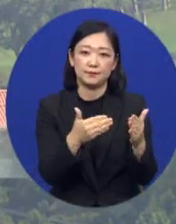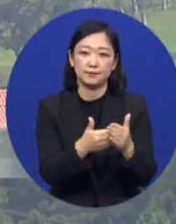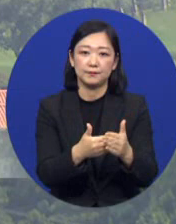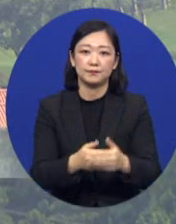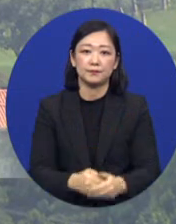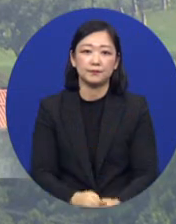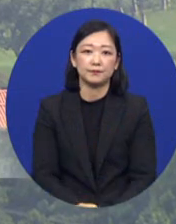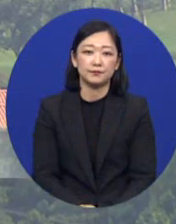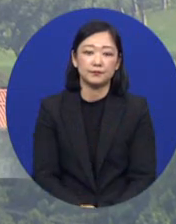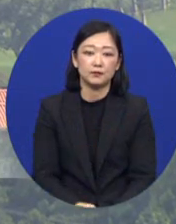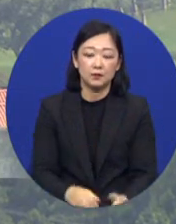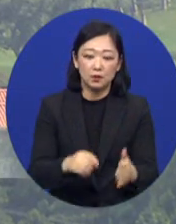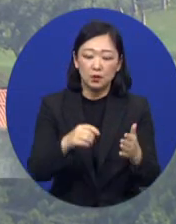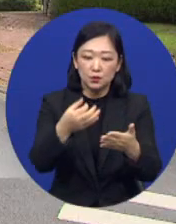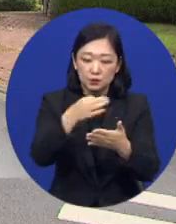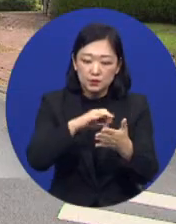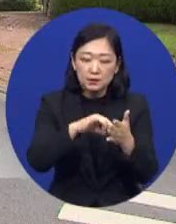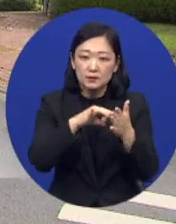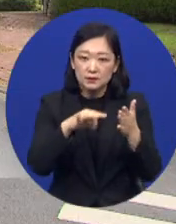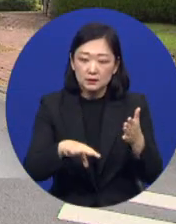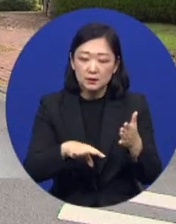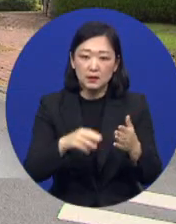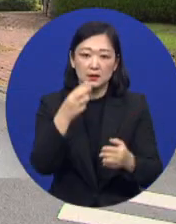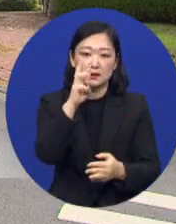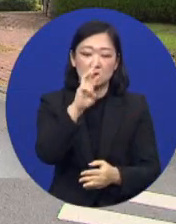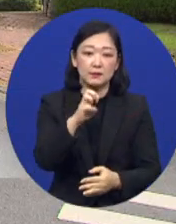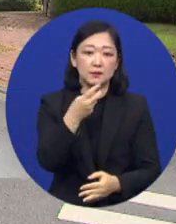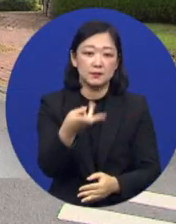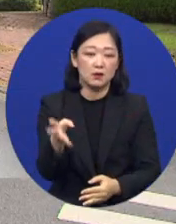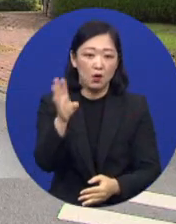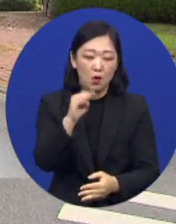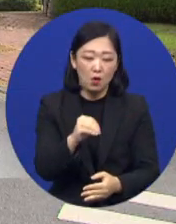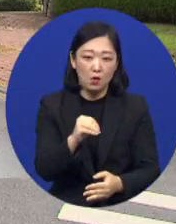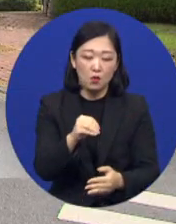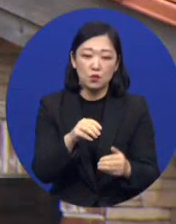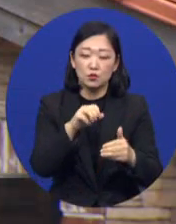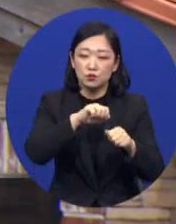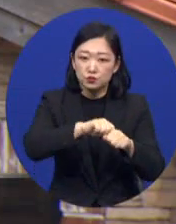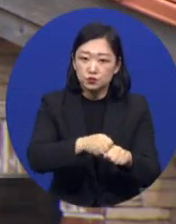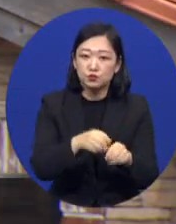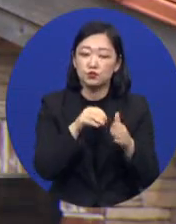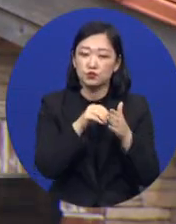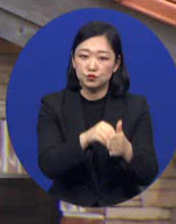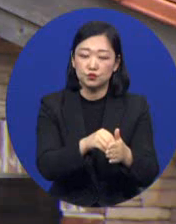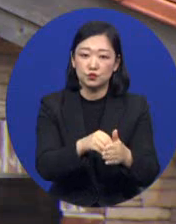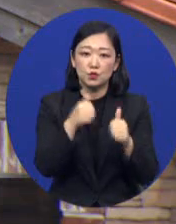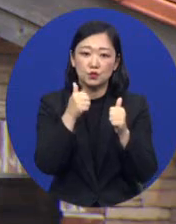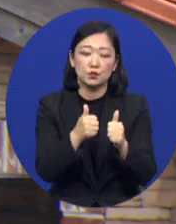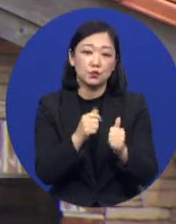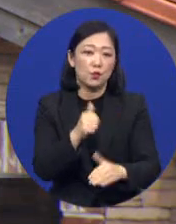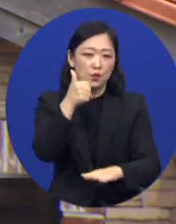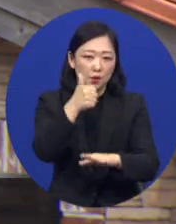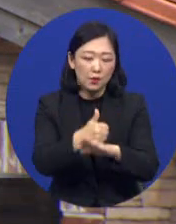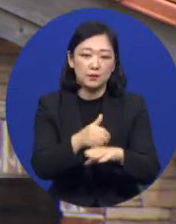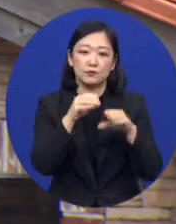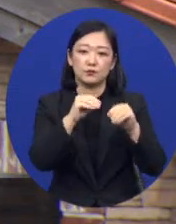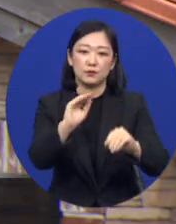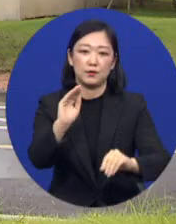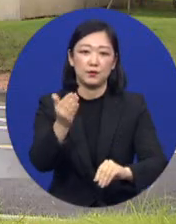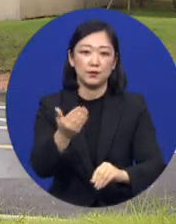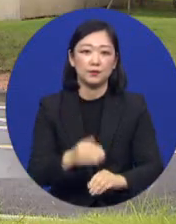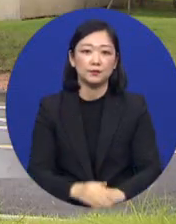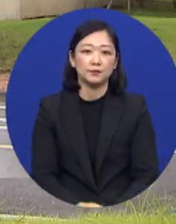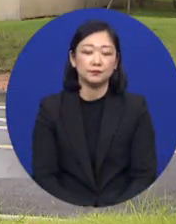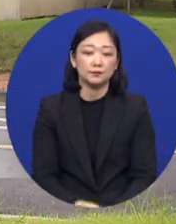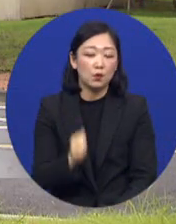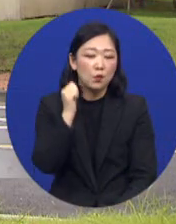이에 따라 취득세와 재산세 31억 원의 추징 절차도 본안 소송 결과가 나올 때까지 중단됩니다.